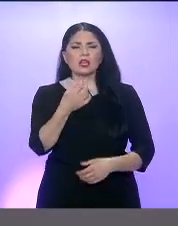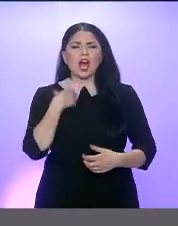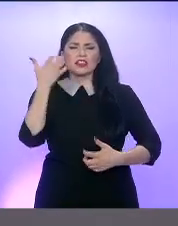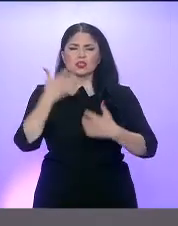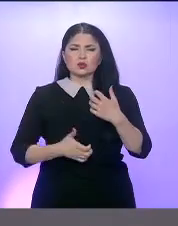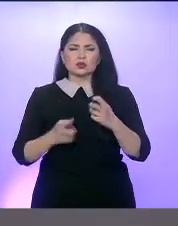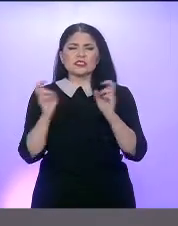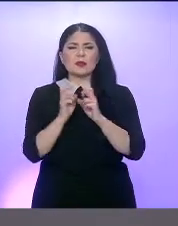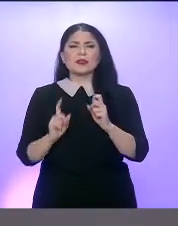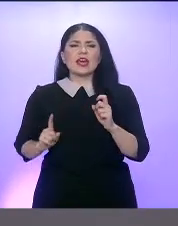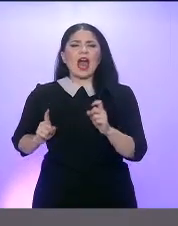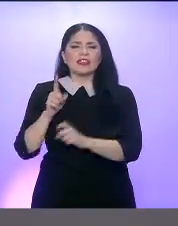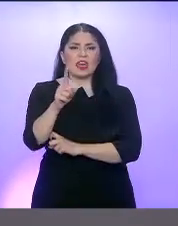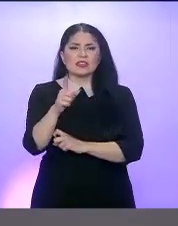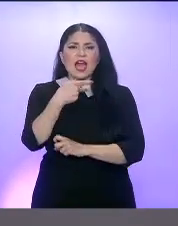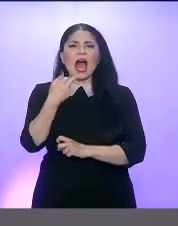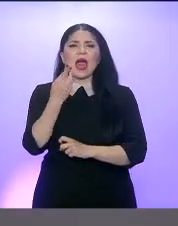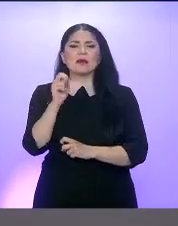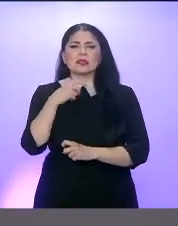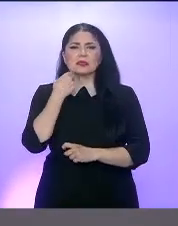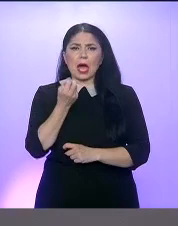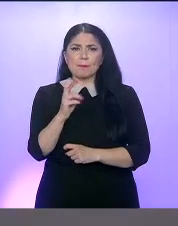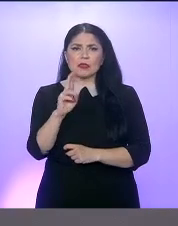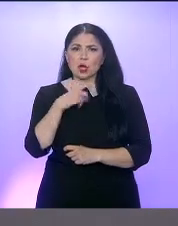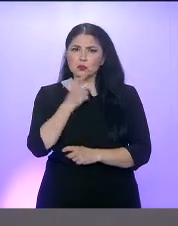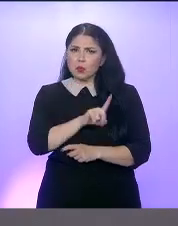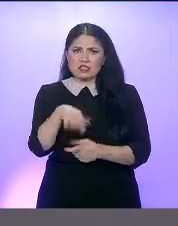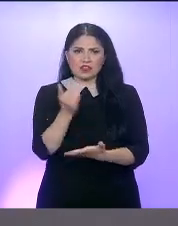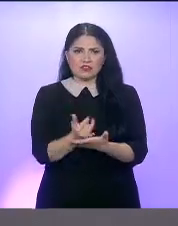sisteme de rachete HIMARS, însă Pentagonul a negat imediat aceste informații.